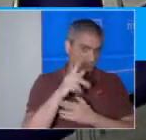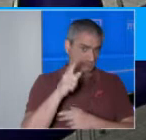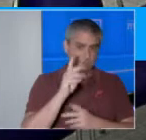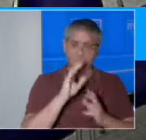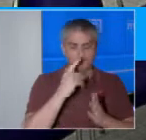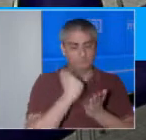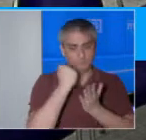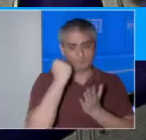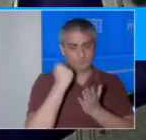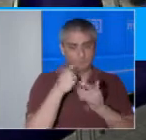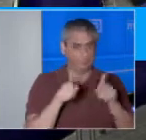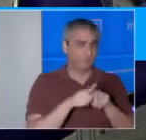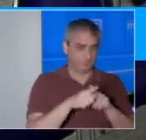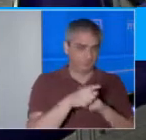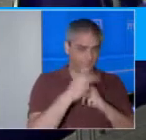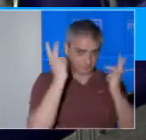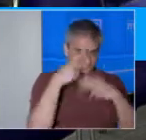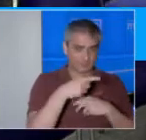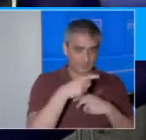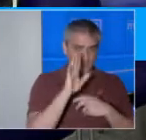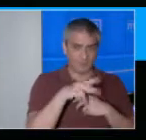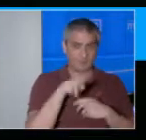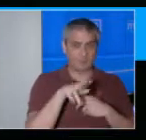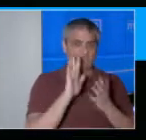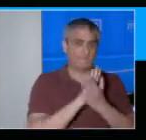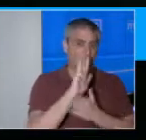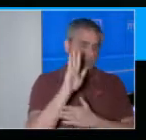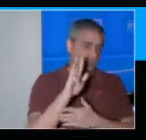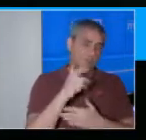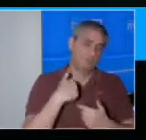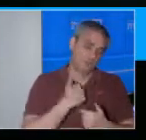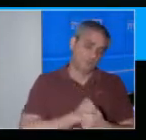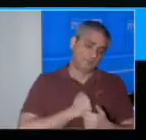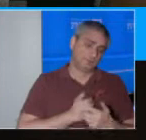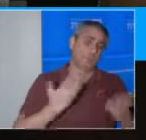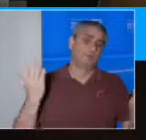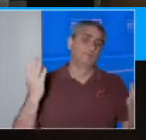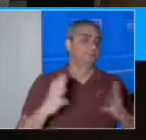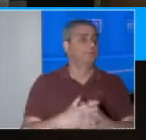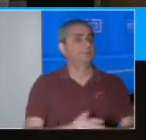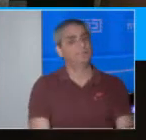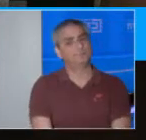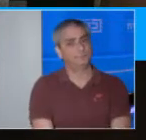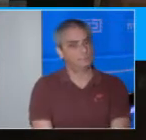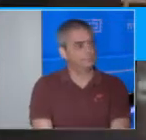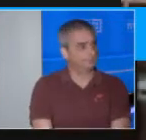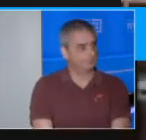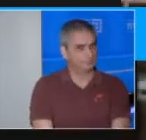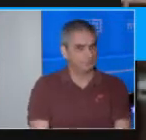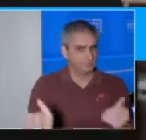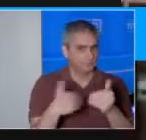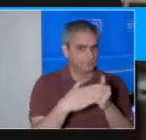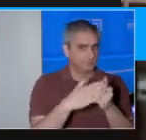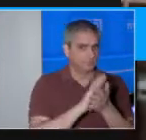ב-2015, וישררו את אותו הסכם גם ב-2019, ואני מצר על כך. הדלת סגורה